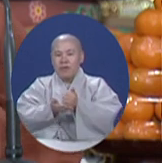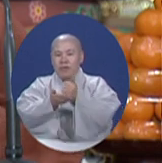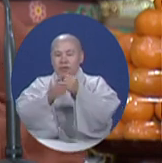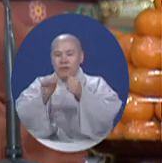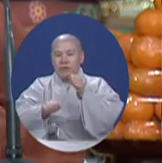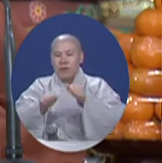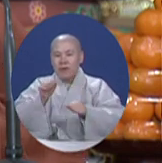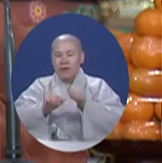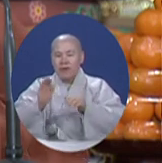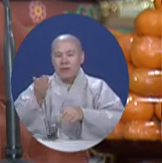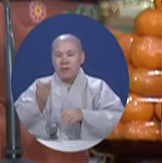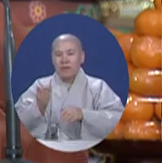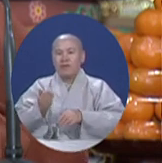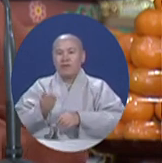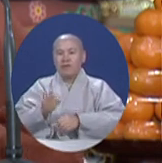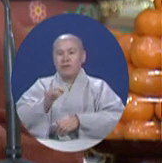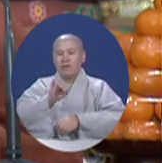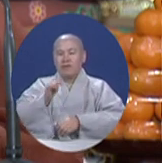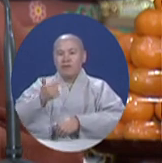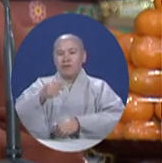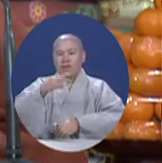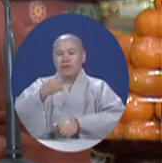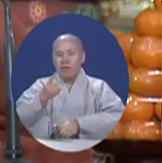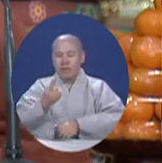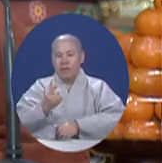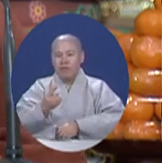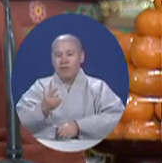그 인도와 봉행이 딱 맞아야